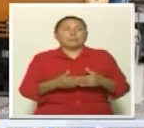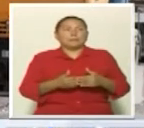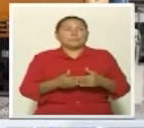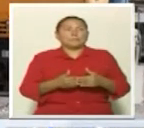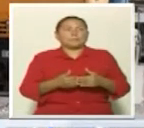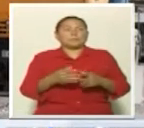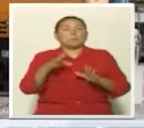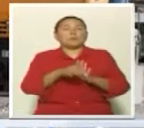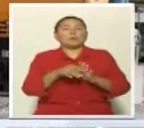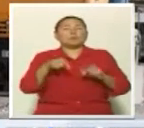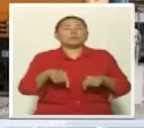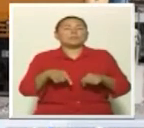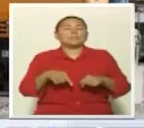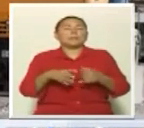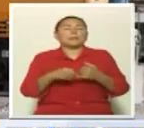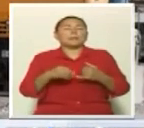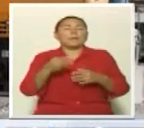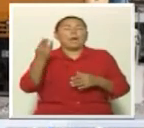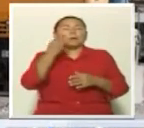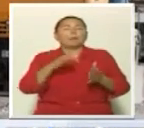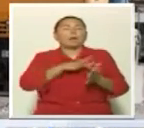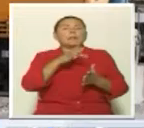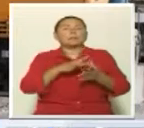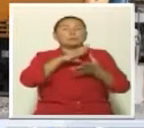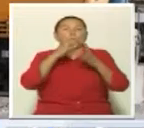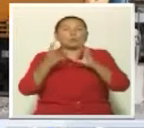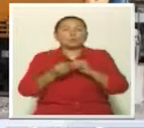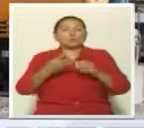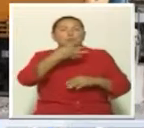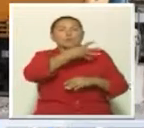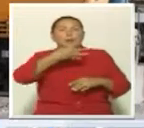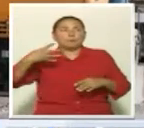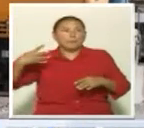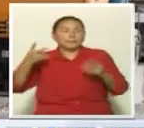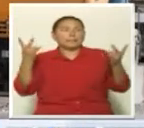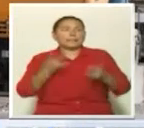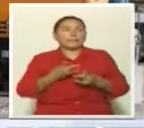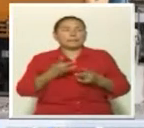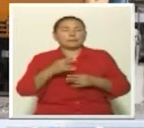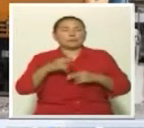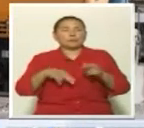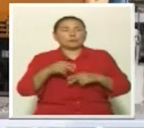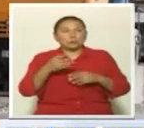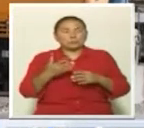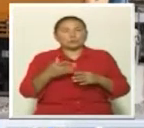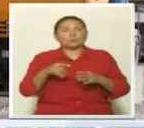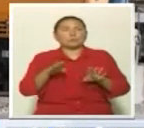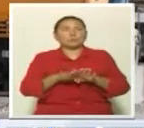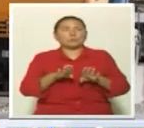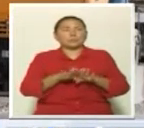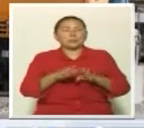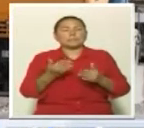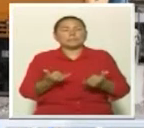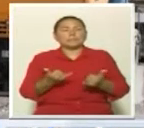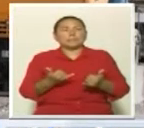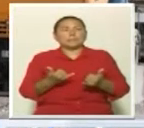кәсіпорындардың бірі, бұл жерде Ақтау қаласы бойынша көп қабатты тұрғын үйларға керекті құрылыс заттарын өндіруде, бұл жердің өзінде қазіргі таңда